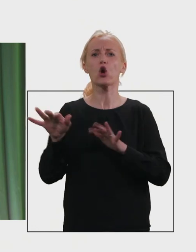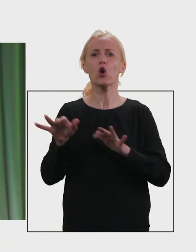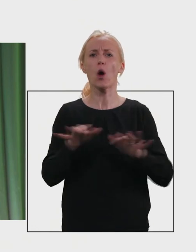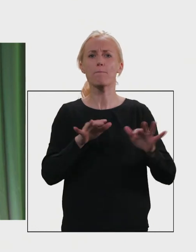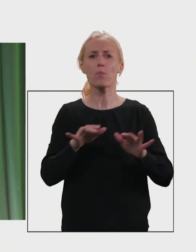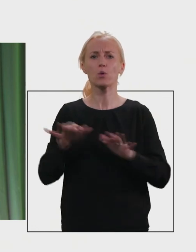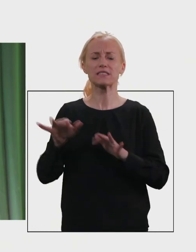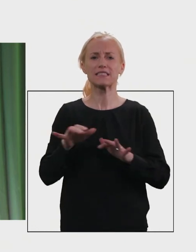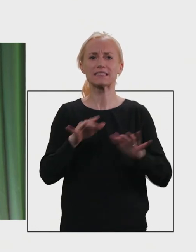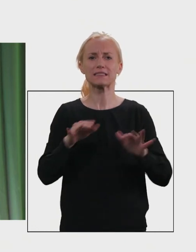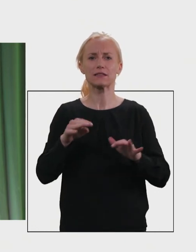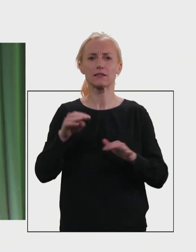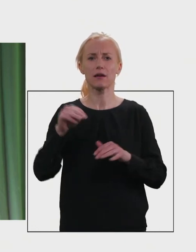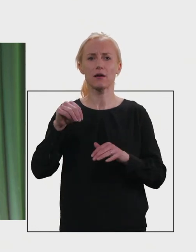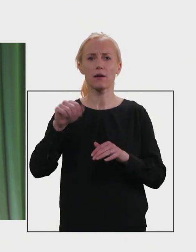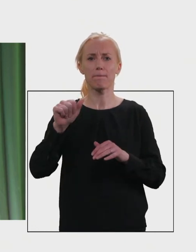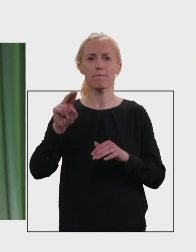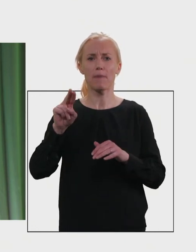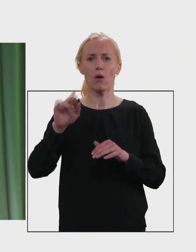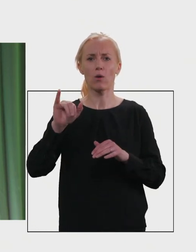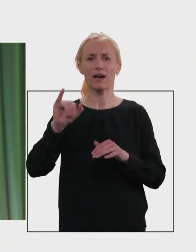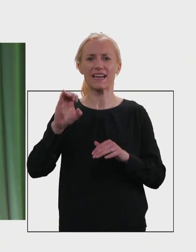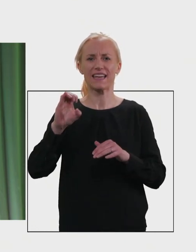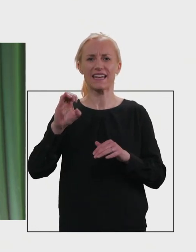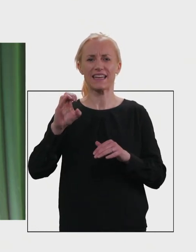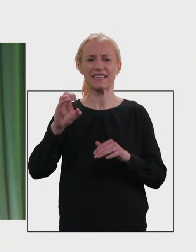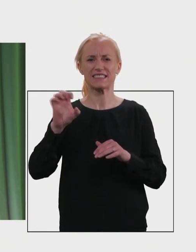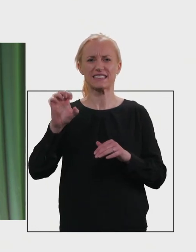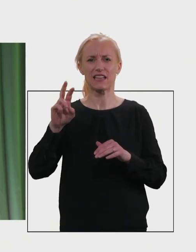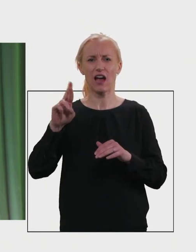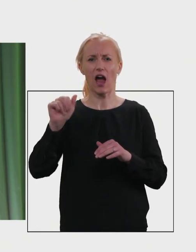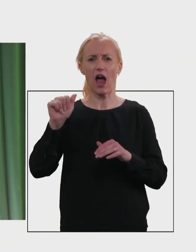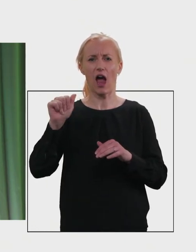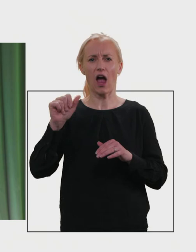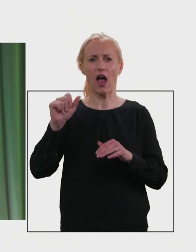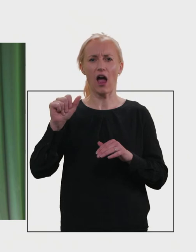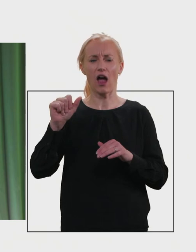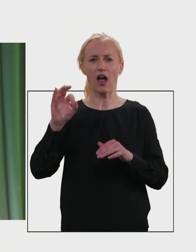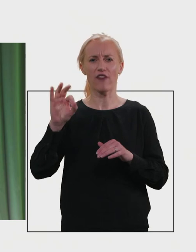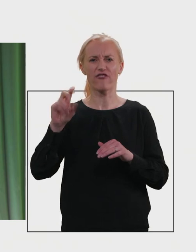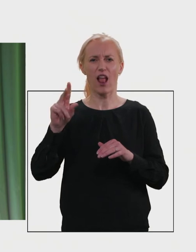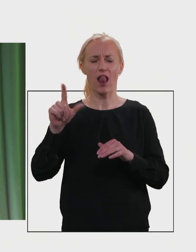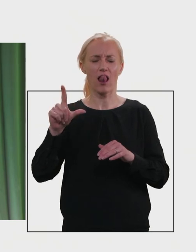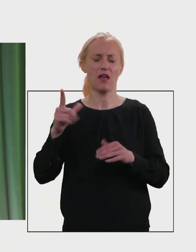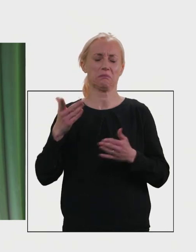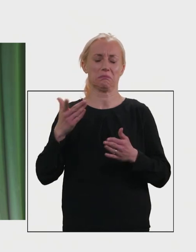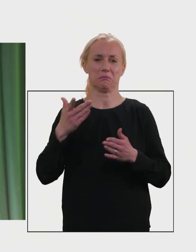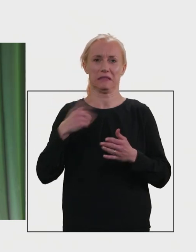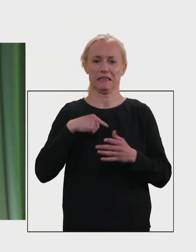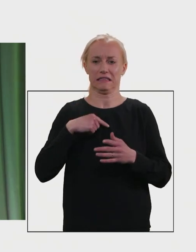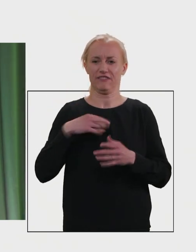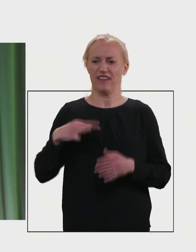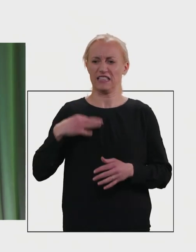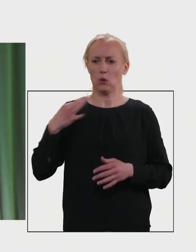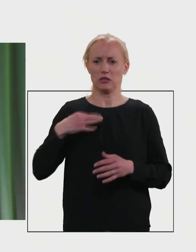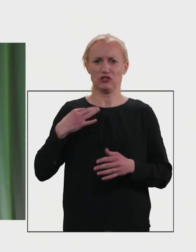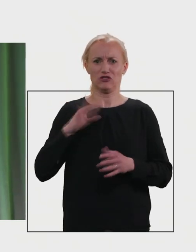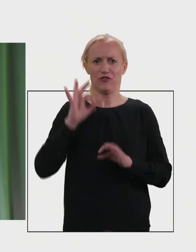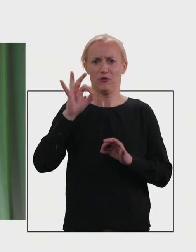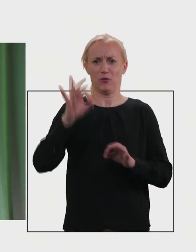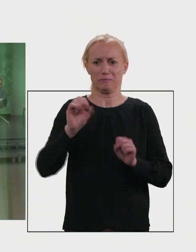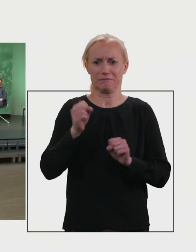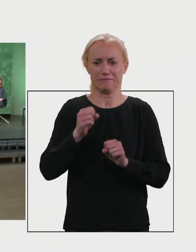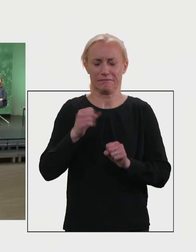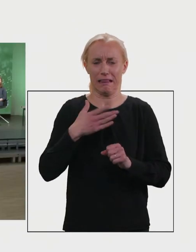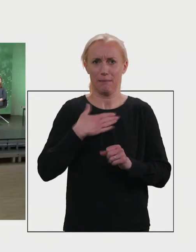von Maurice Ravel. Und ich erspare euch und Ihnen mein Französisch. Vielleicht, Jonas, kann einer